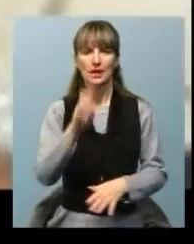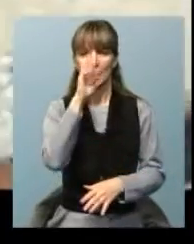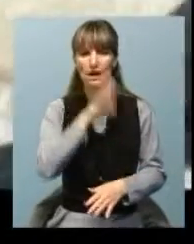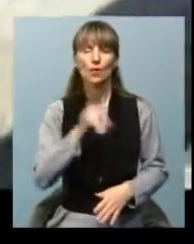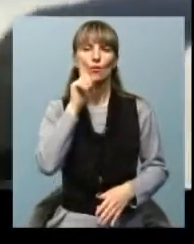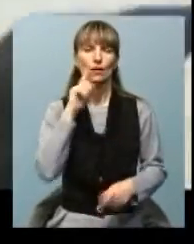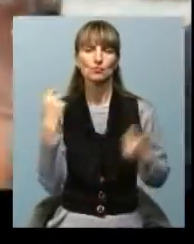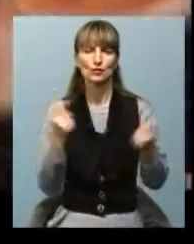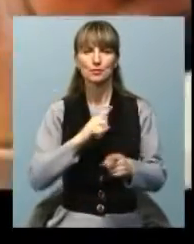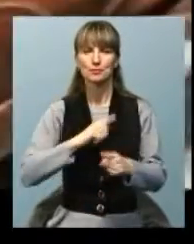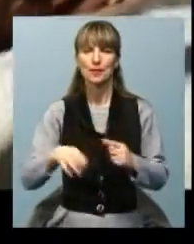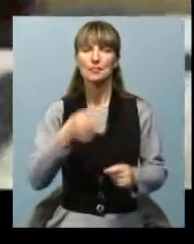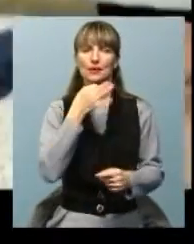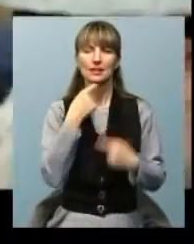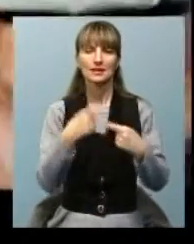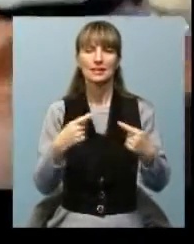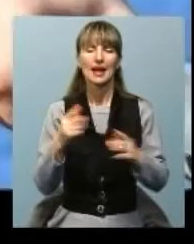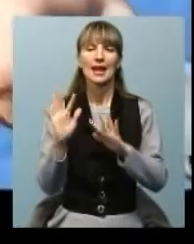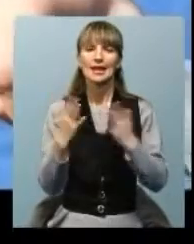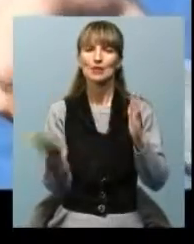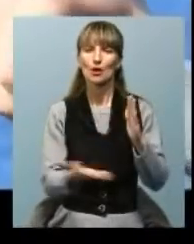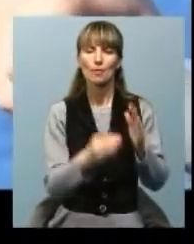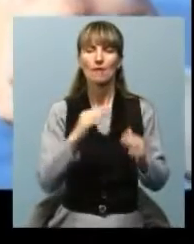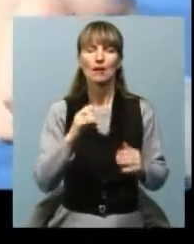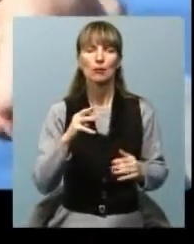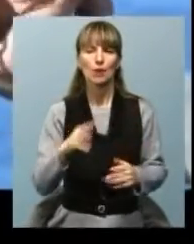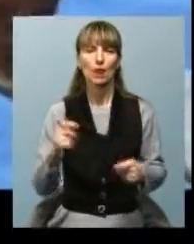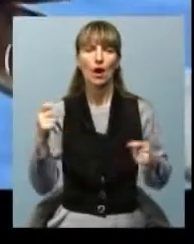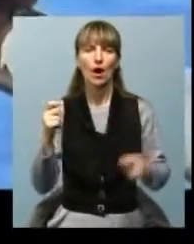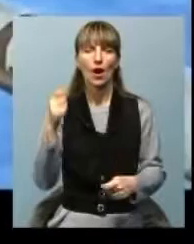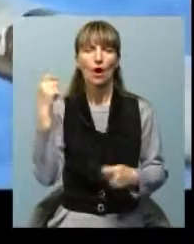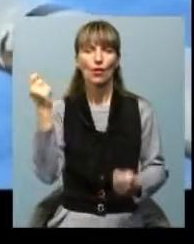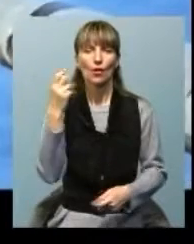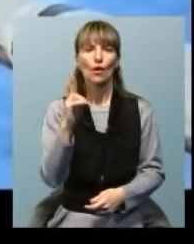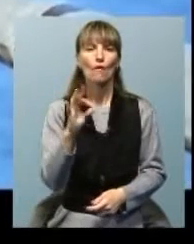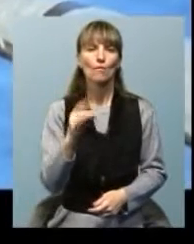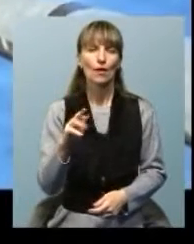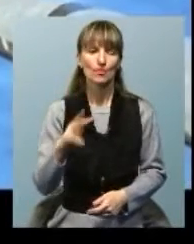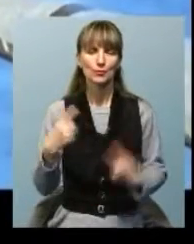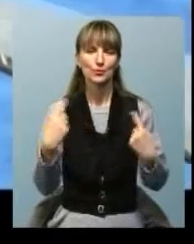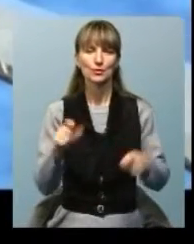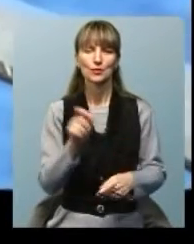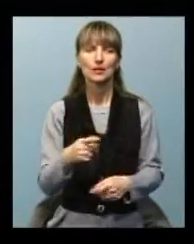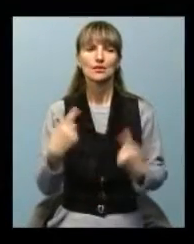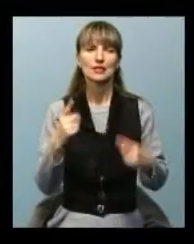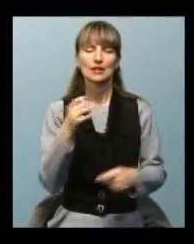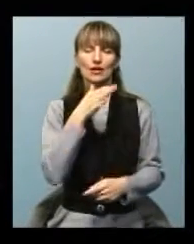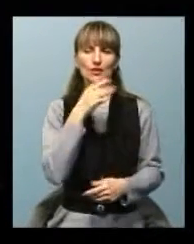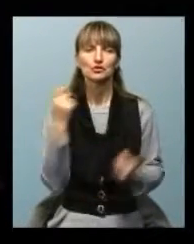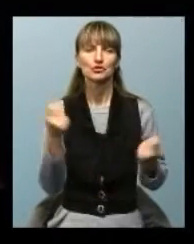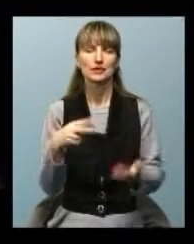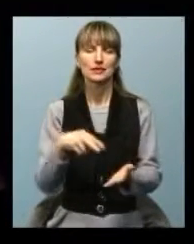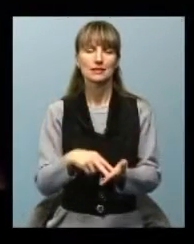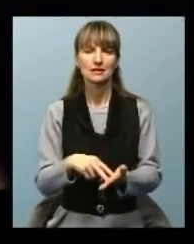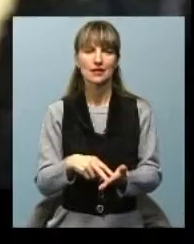практичні джинси швидко сподобалися лісорубам, фермерам, ковбоям та іншим працівникам. А вже у наступному столітті джинси стали невід'ємною